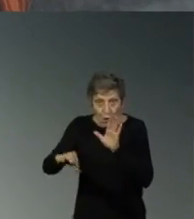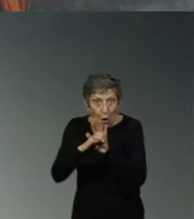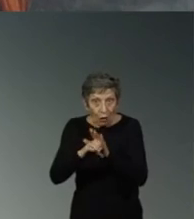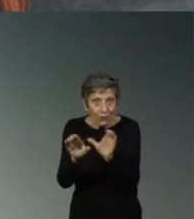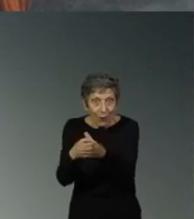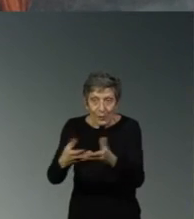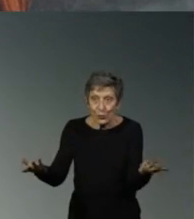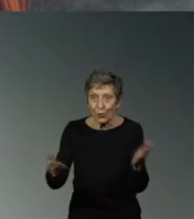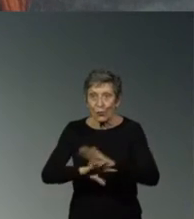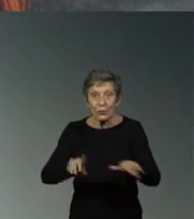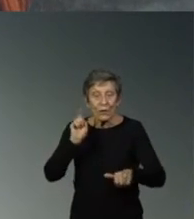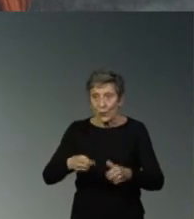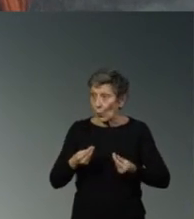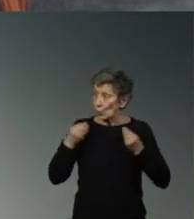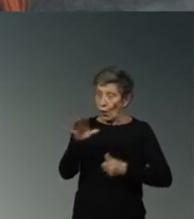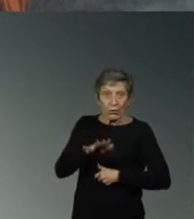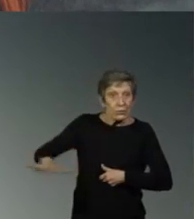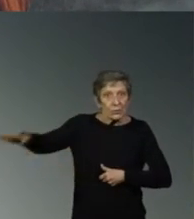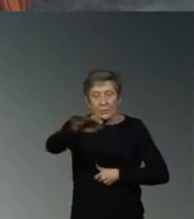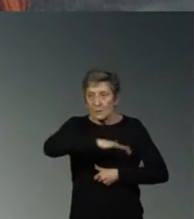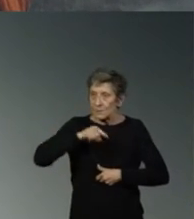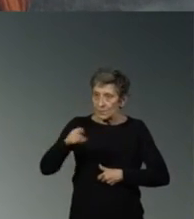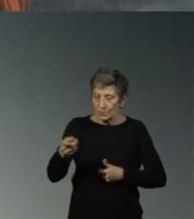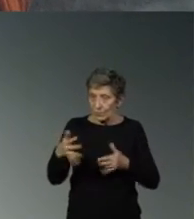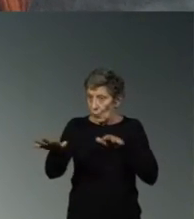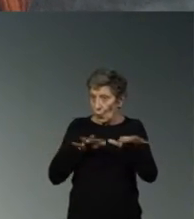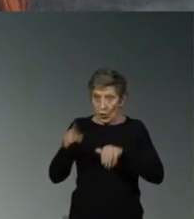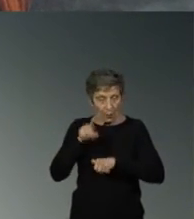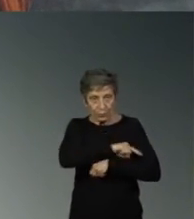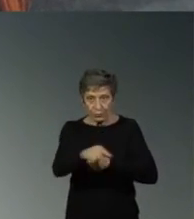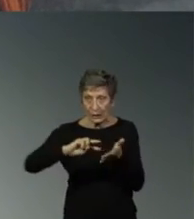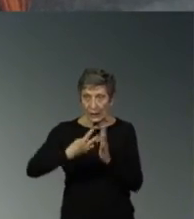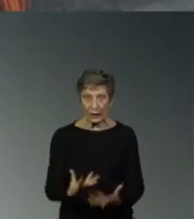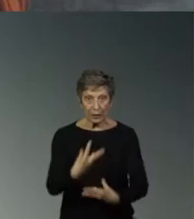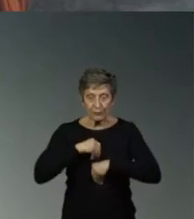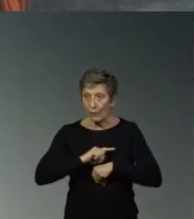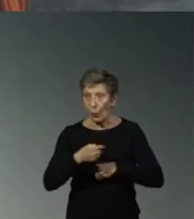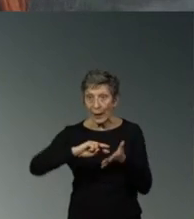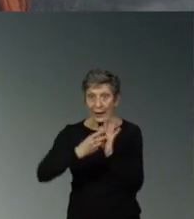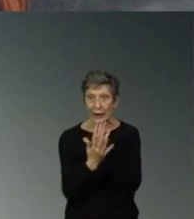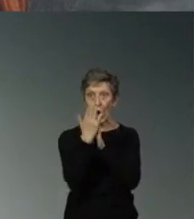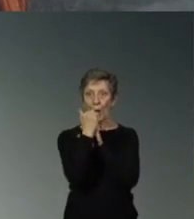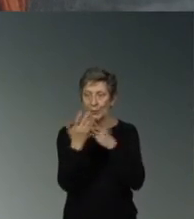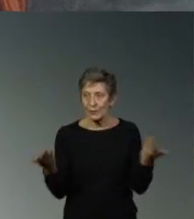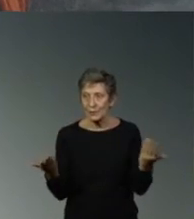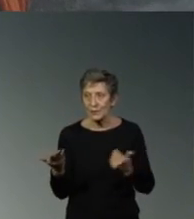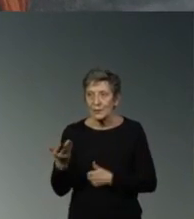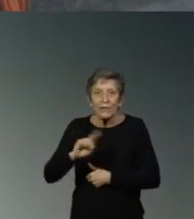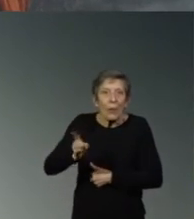donner à tout le monde tous les moyens pour maîtriser le plus possible ces techniques. Il ne faut pas se laisser dépasser par elles. Il ne faut pas qu'une petite